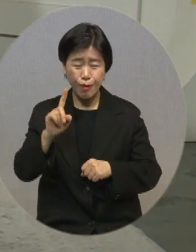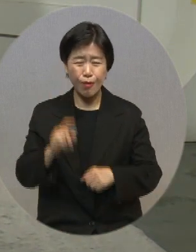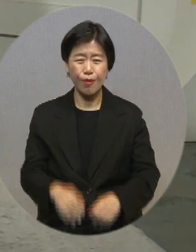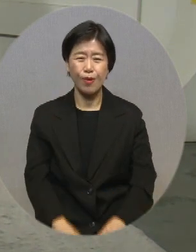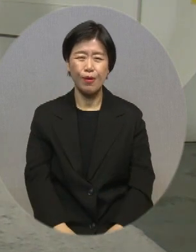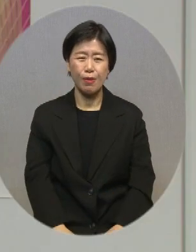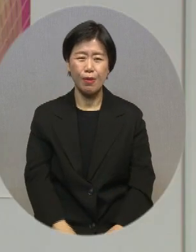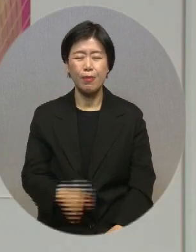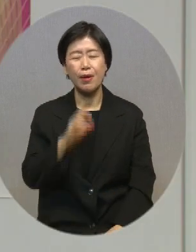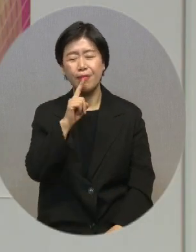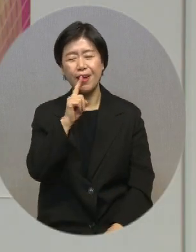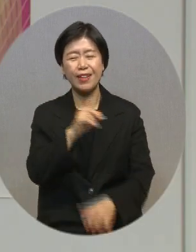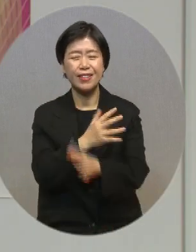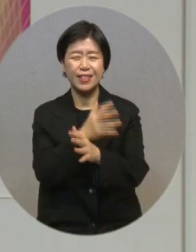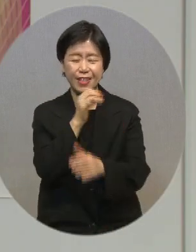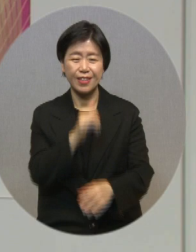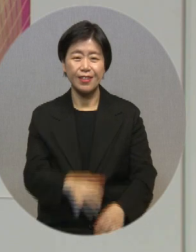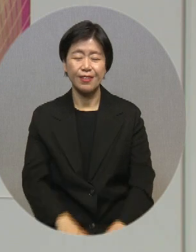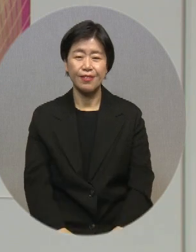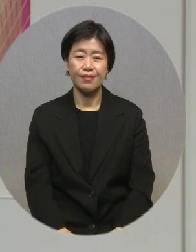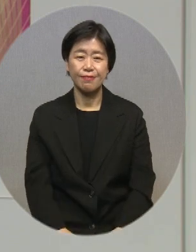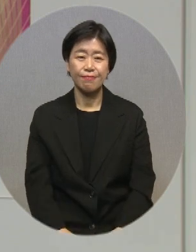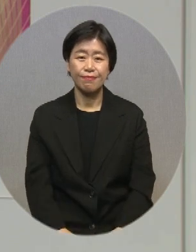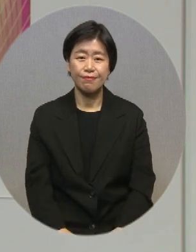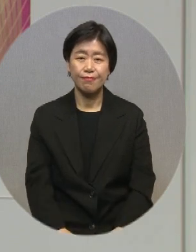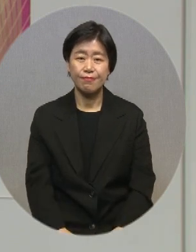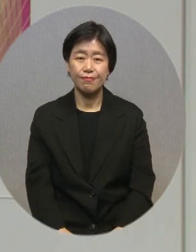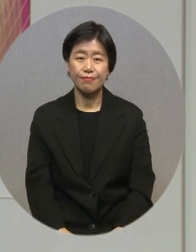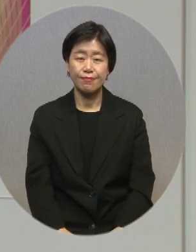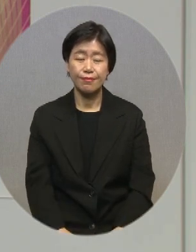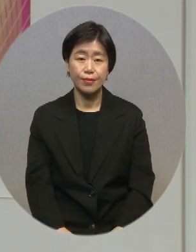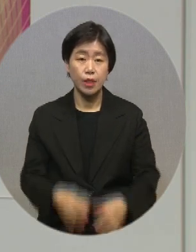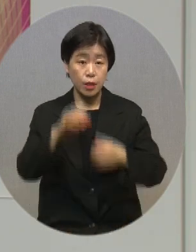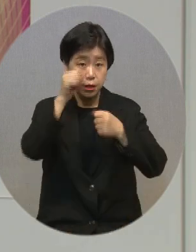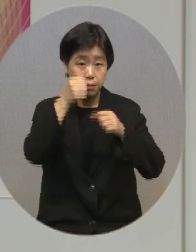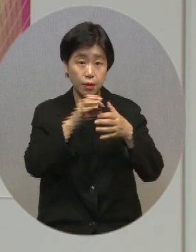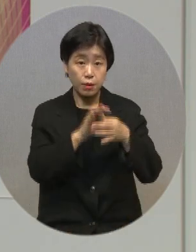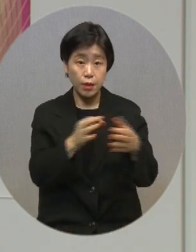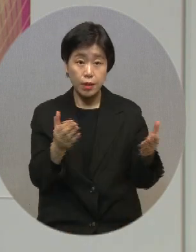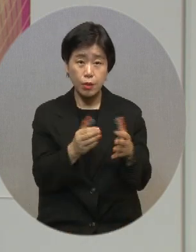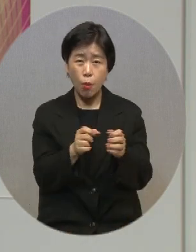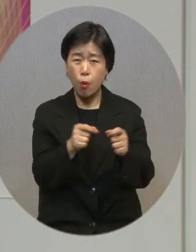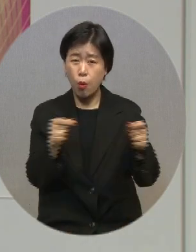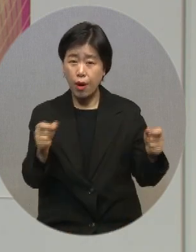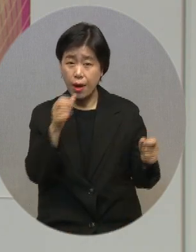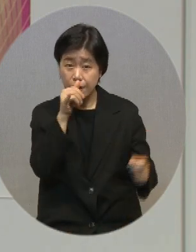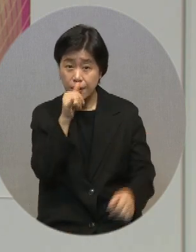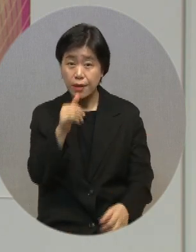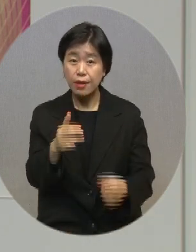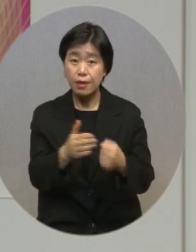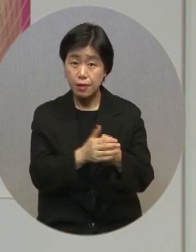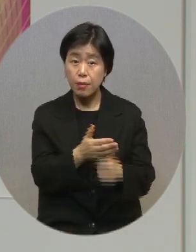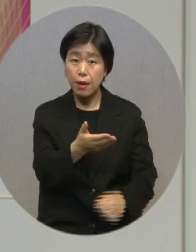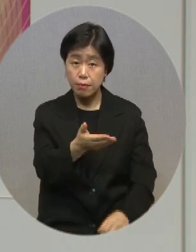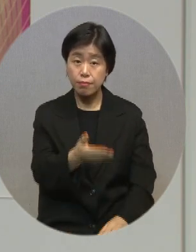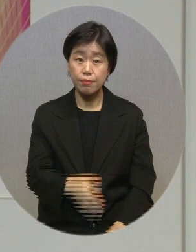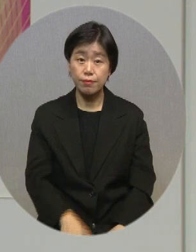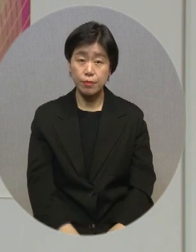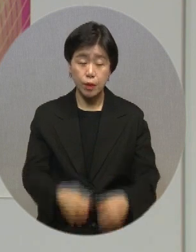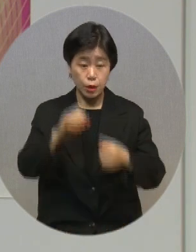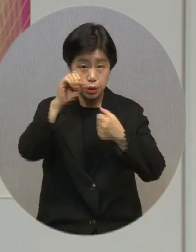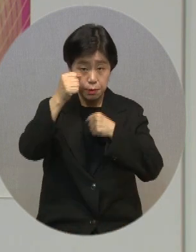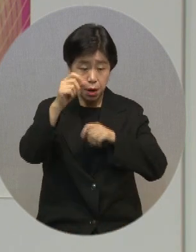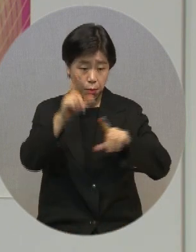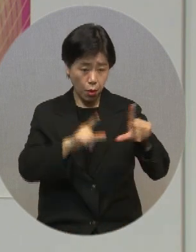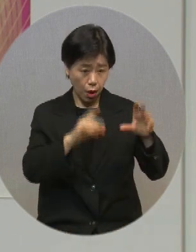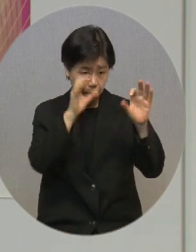네. 예. 아, 그 구두 수선 일을 그렇게 오랫동안 하시면서 그 구두 모양에서 또 여러